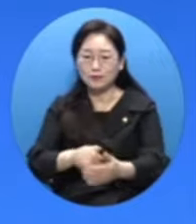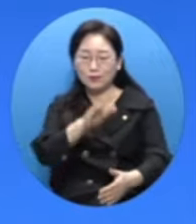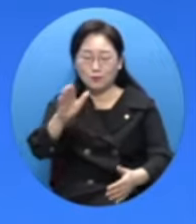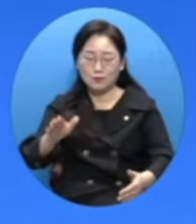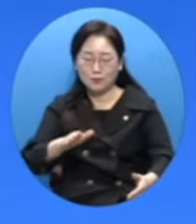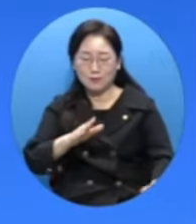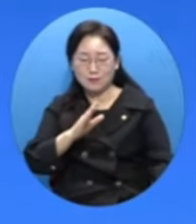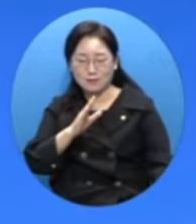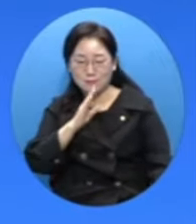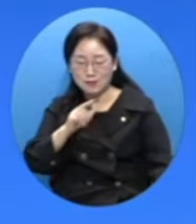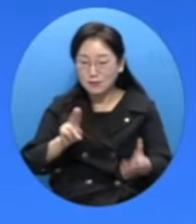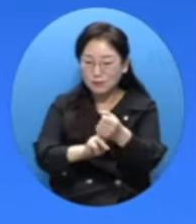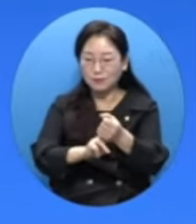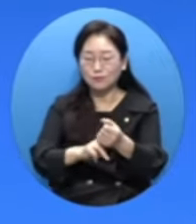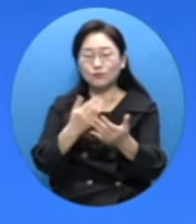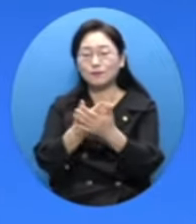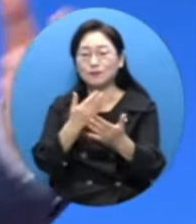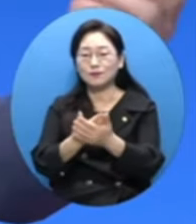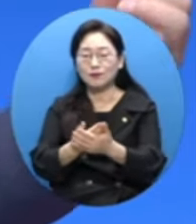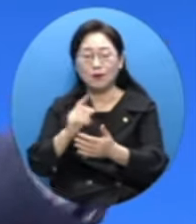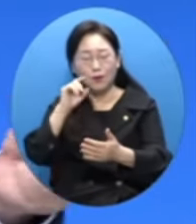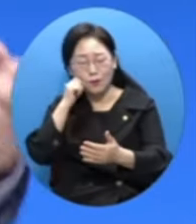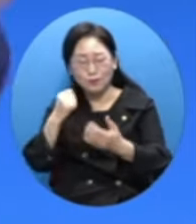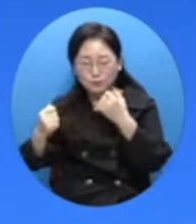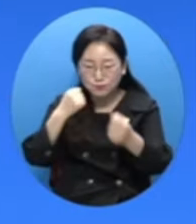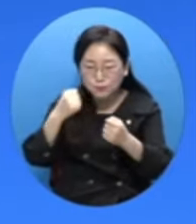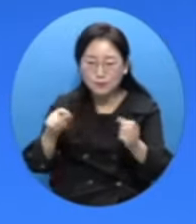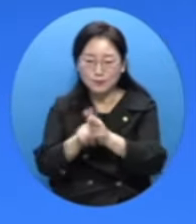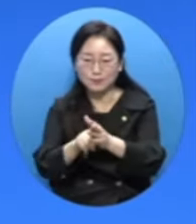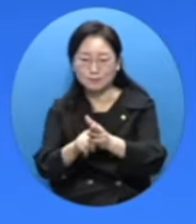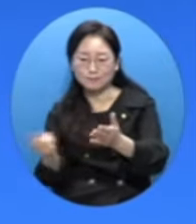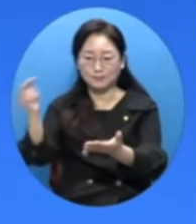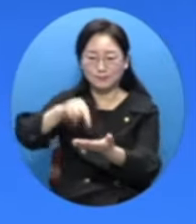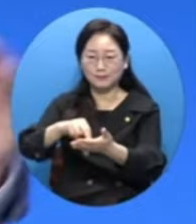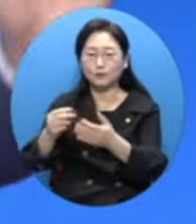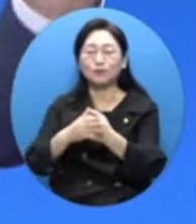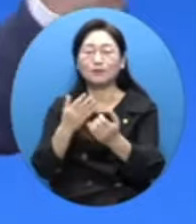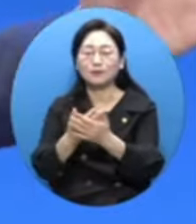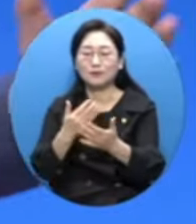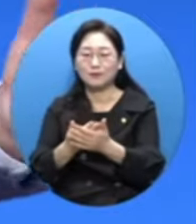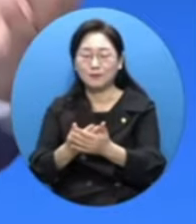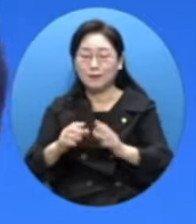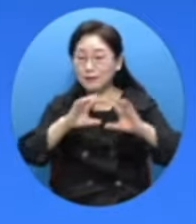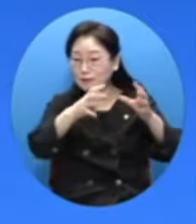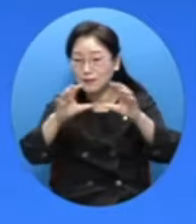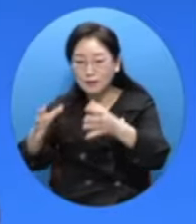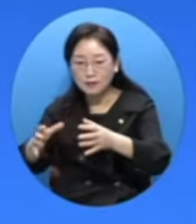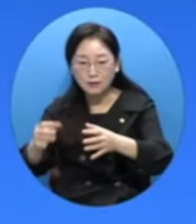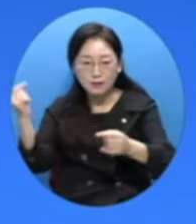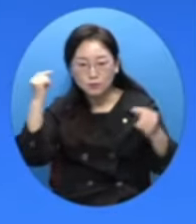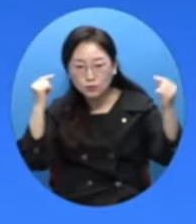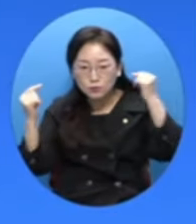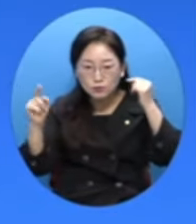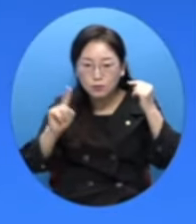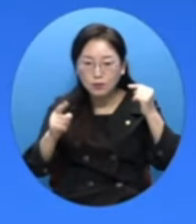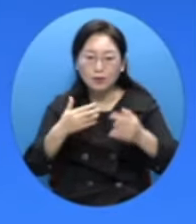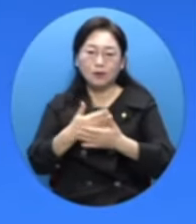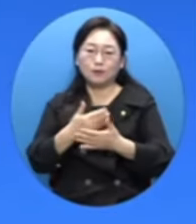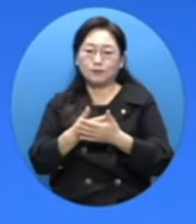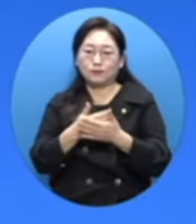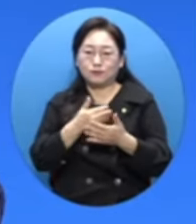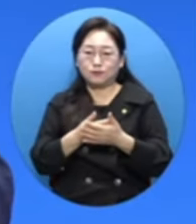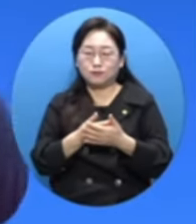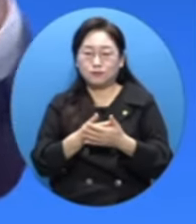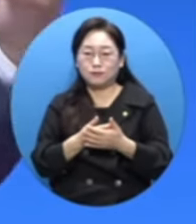하여 주시옵소서. 이 어려움의 시기에 믿음으로 일어나게 하여 주옵소서. 전 세계에서 들려오는 소식이 우리를 불안하게 하는